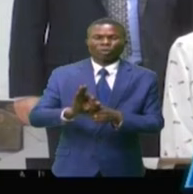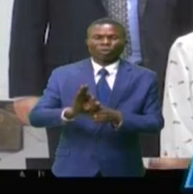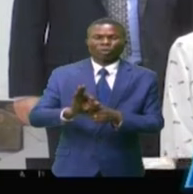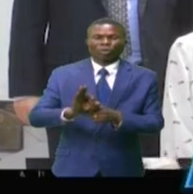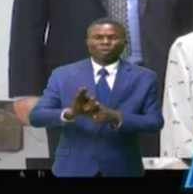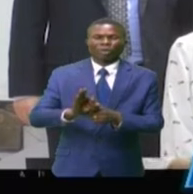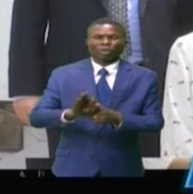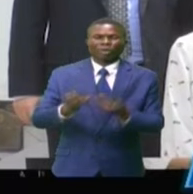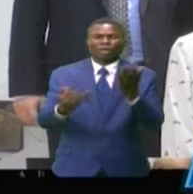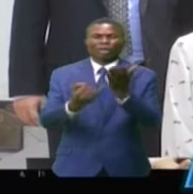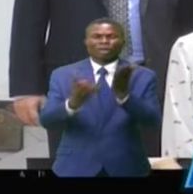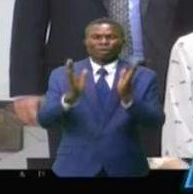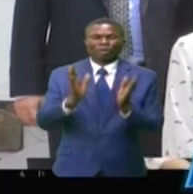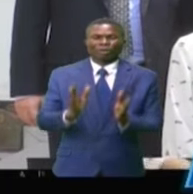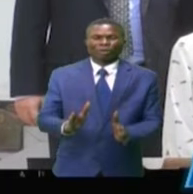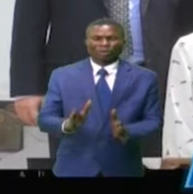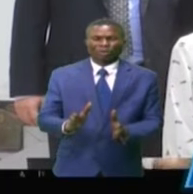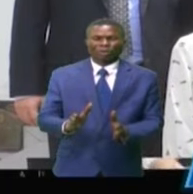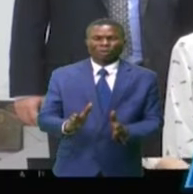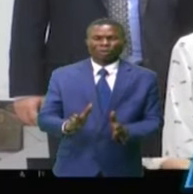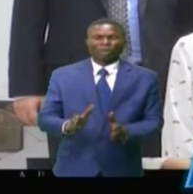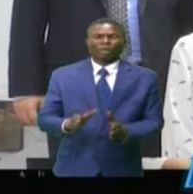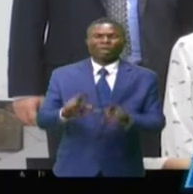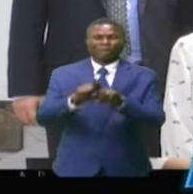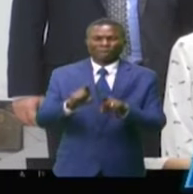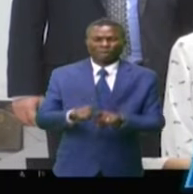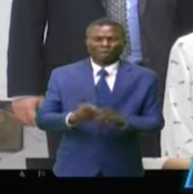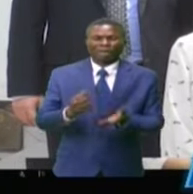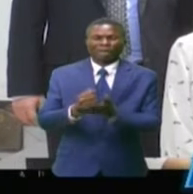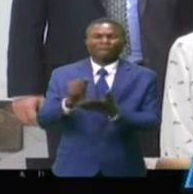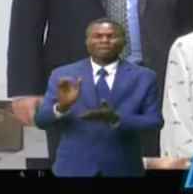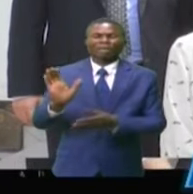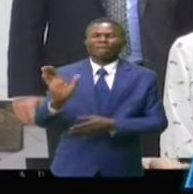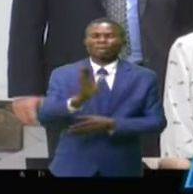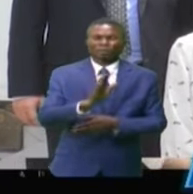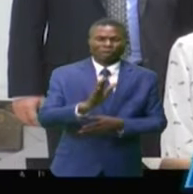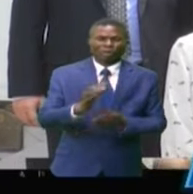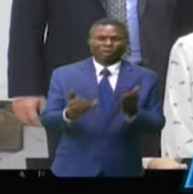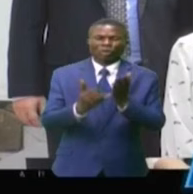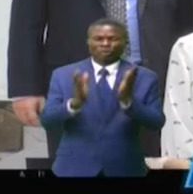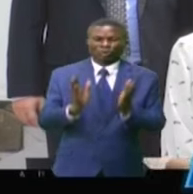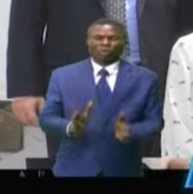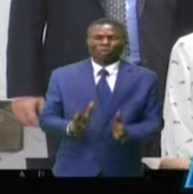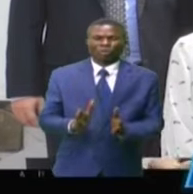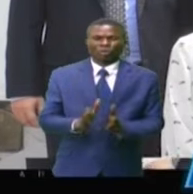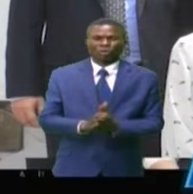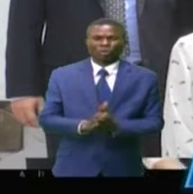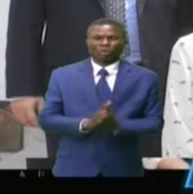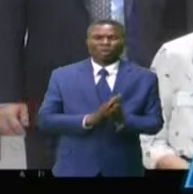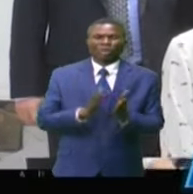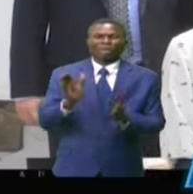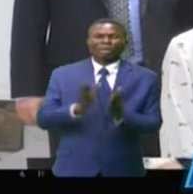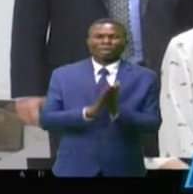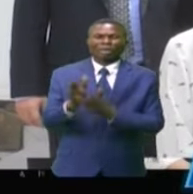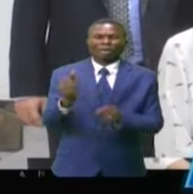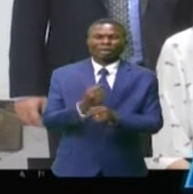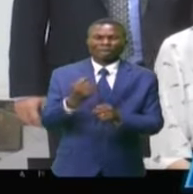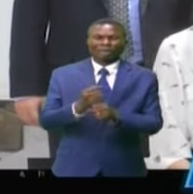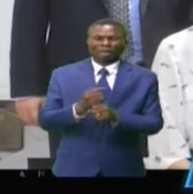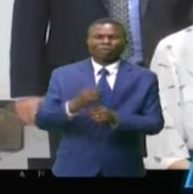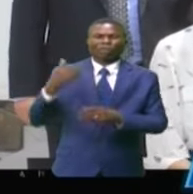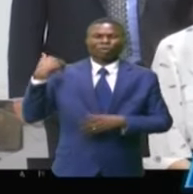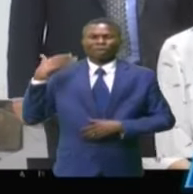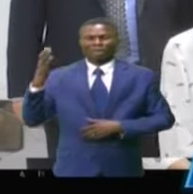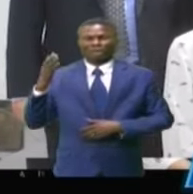des ingénieurs, les ouvriers qualifiés qui peuvent, auprès de, c'est-à-dire concernant les travaux publics. Et